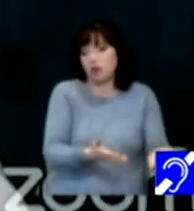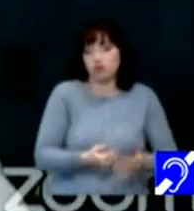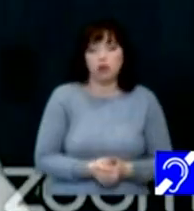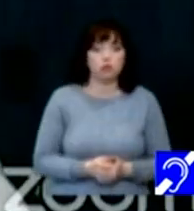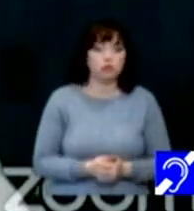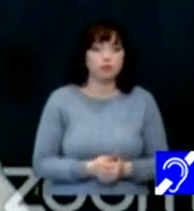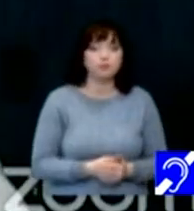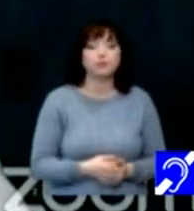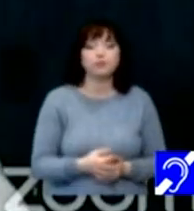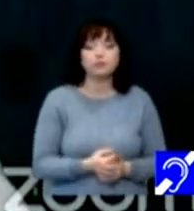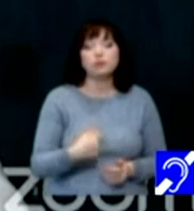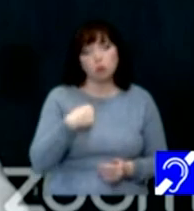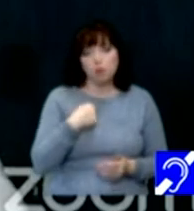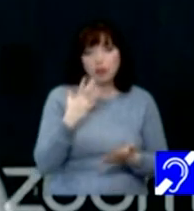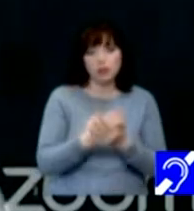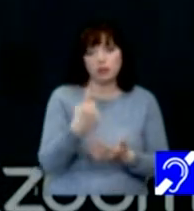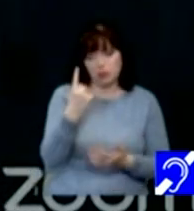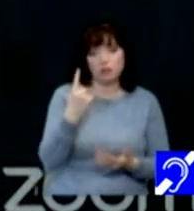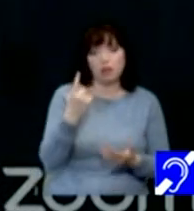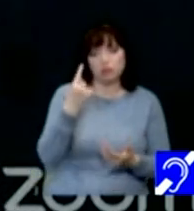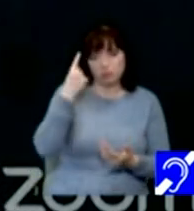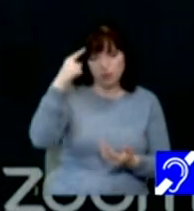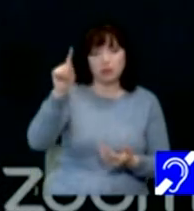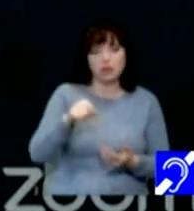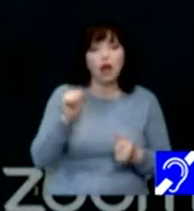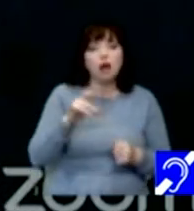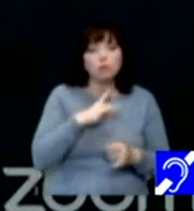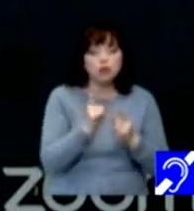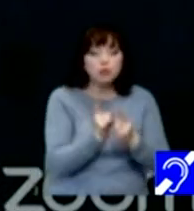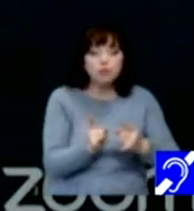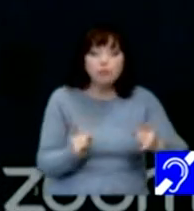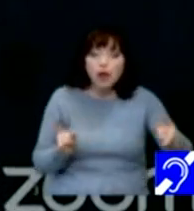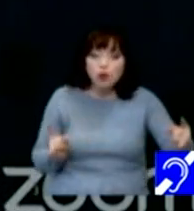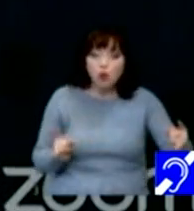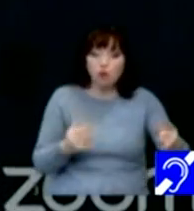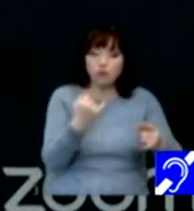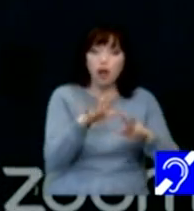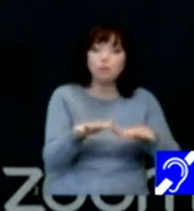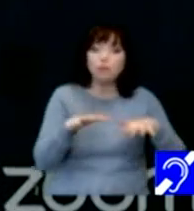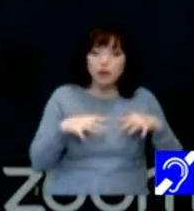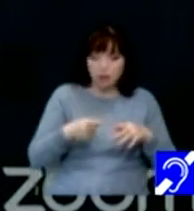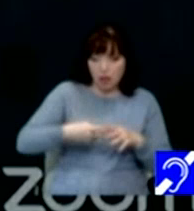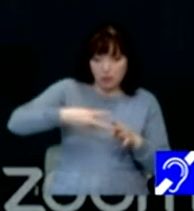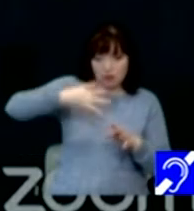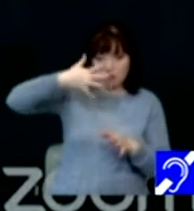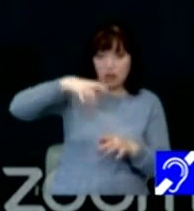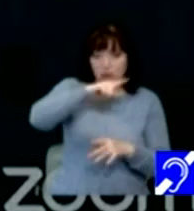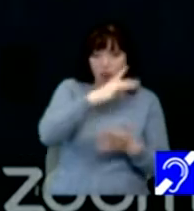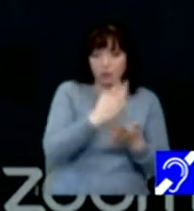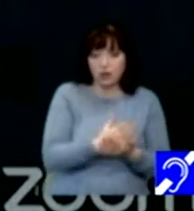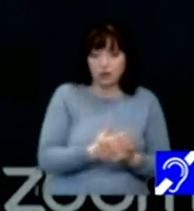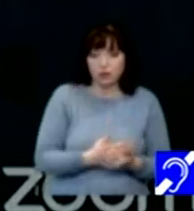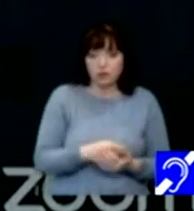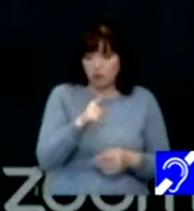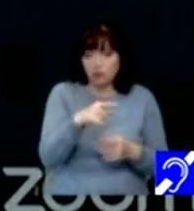Eu am o idee. Dar poate parcarea Parlamentului de câteva etaje, care